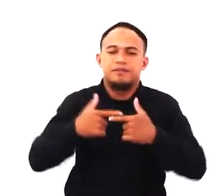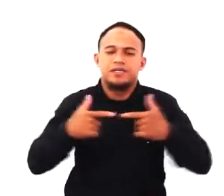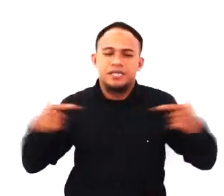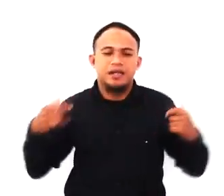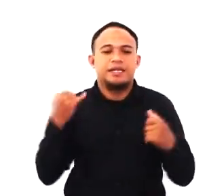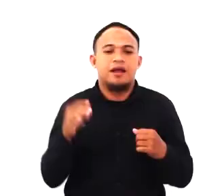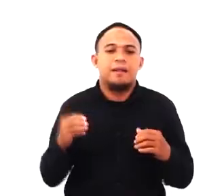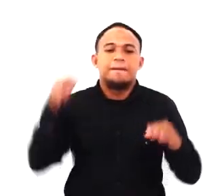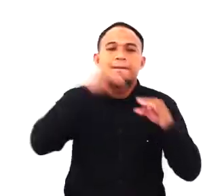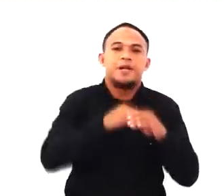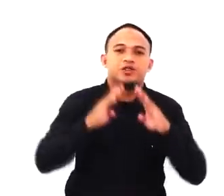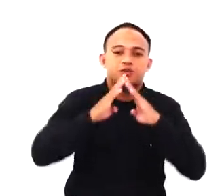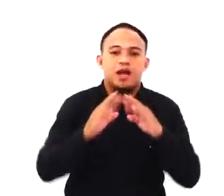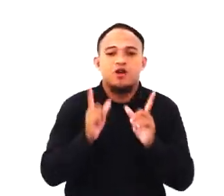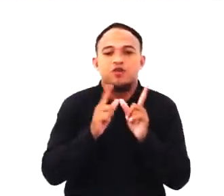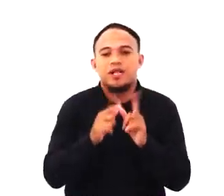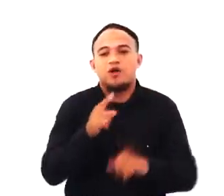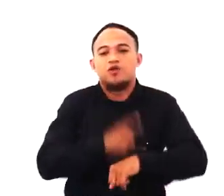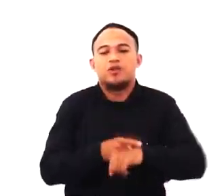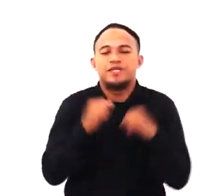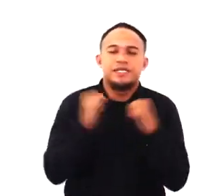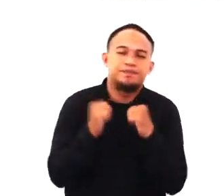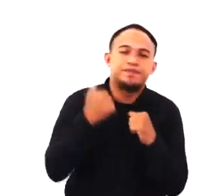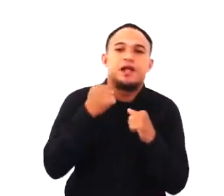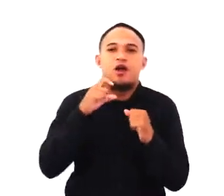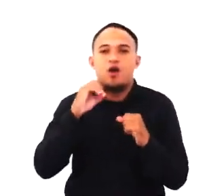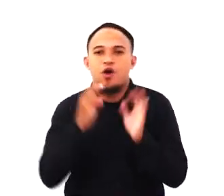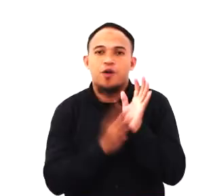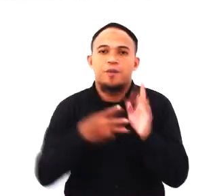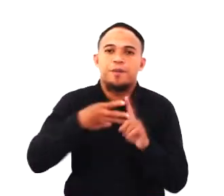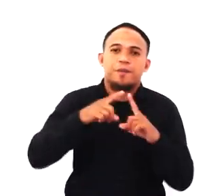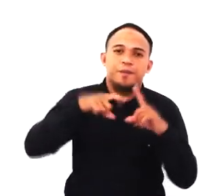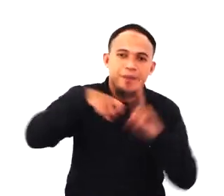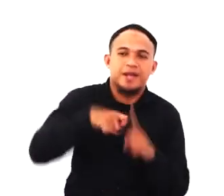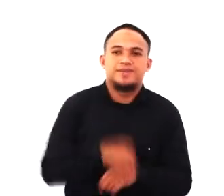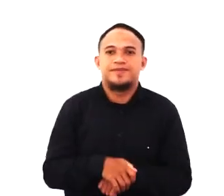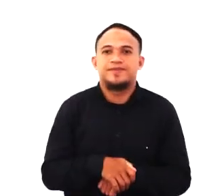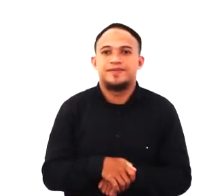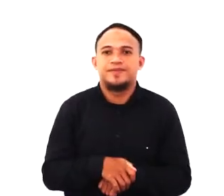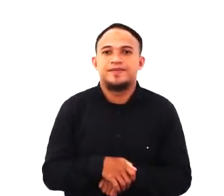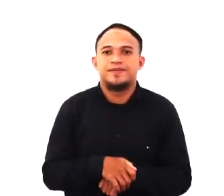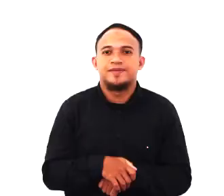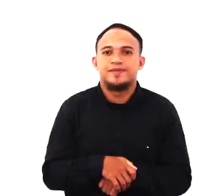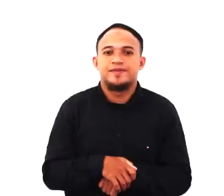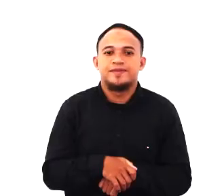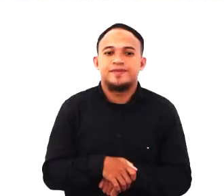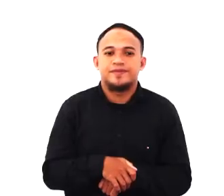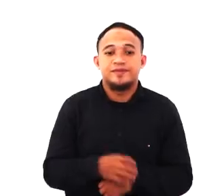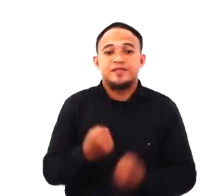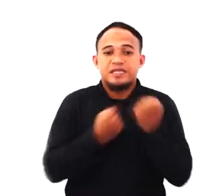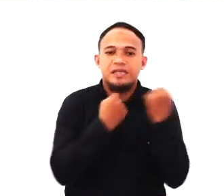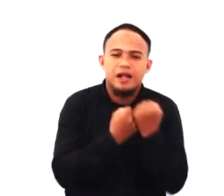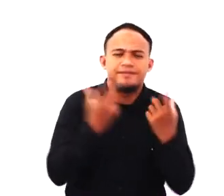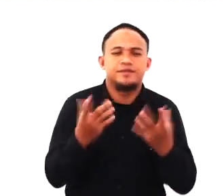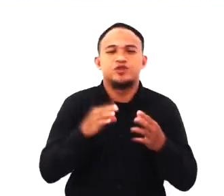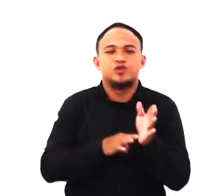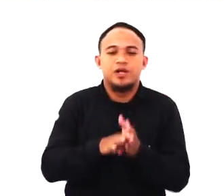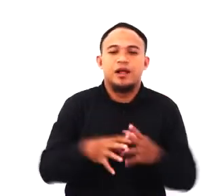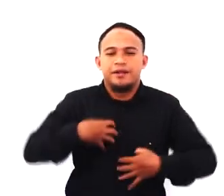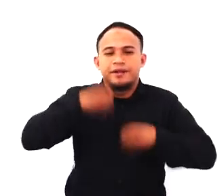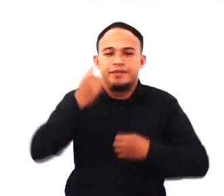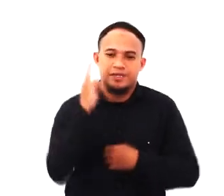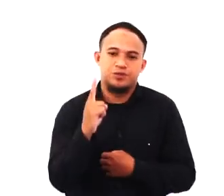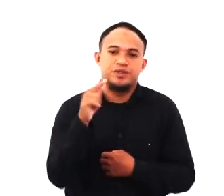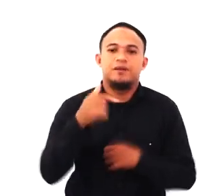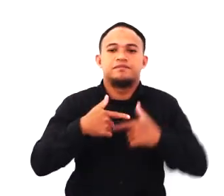dari dampak luapan air laut atau air pasang yang sering masuk ke rumah warga di waktu musim ombak.